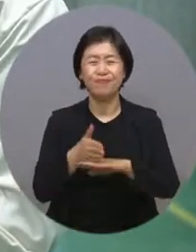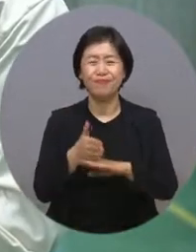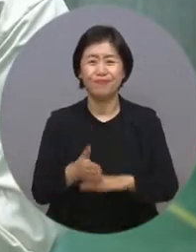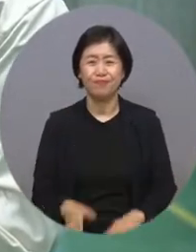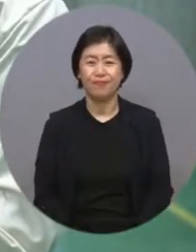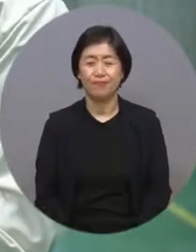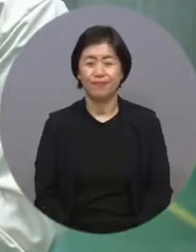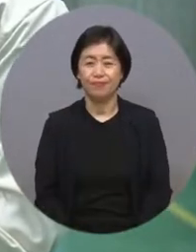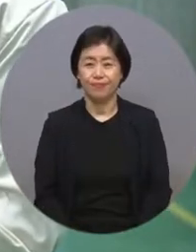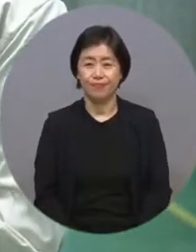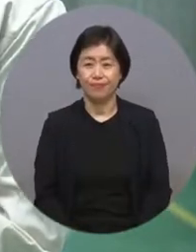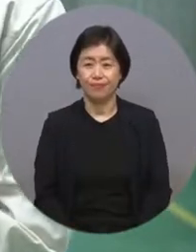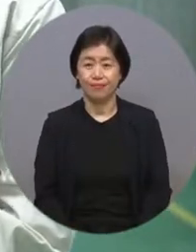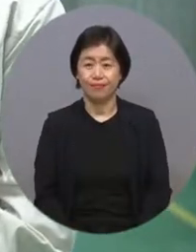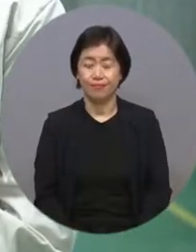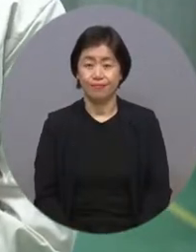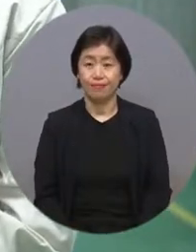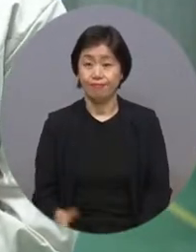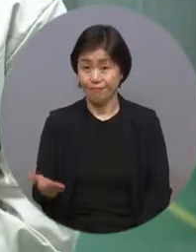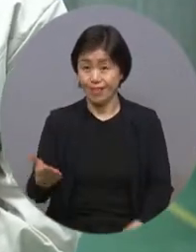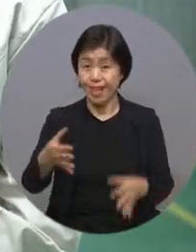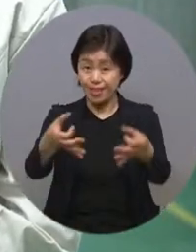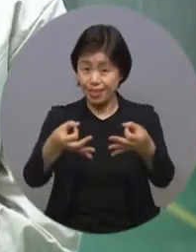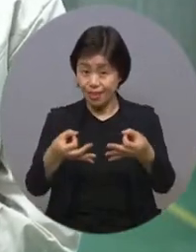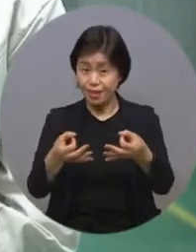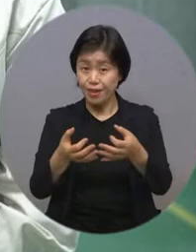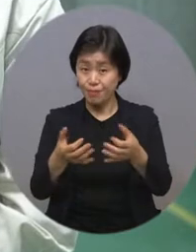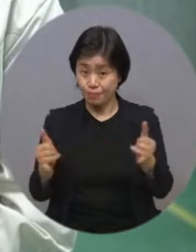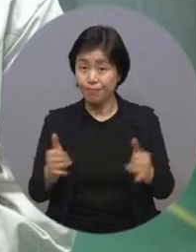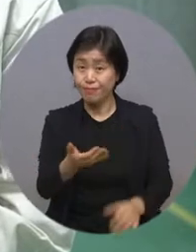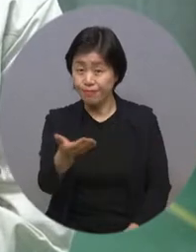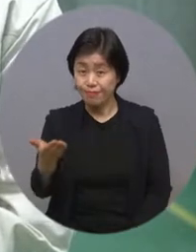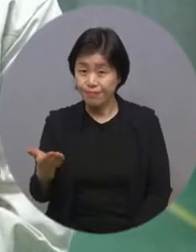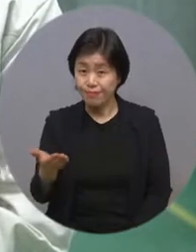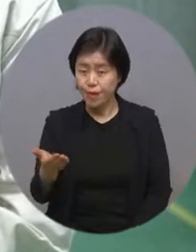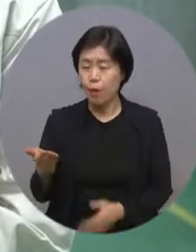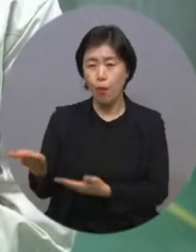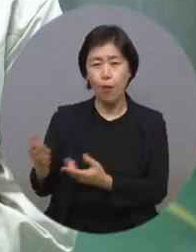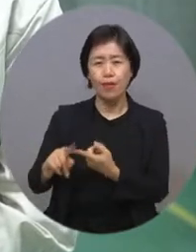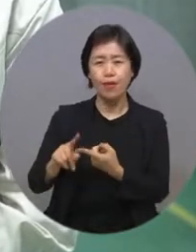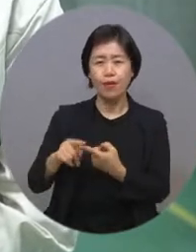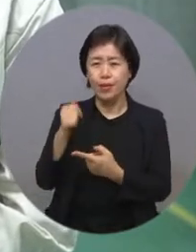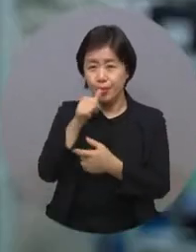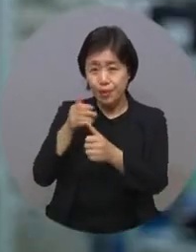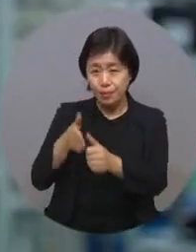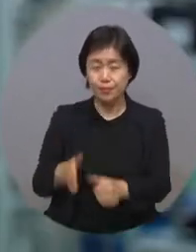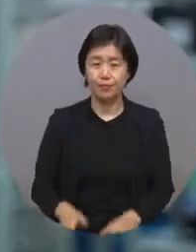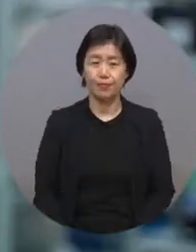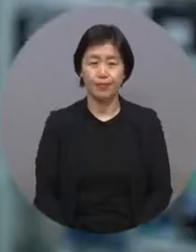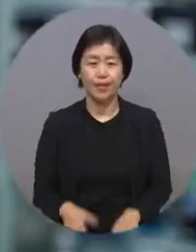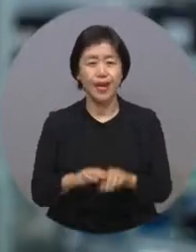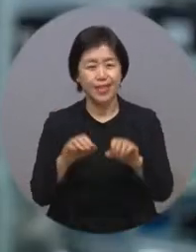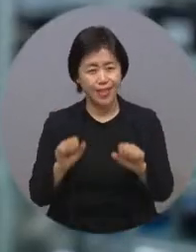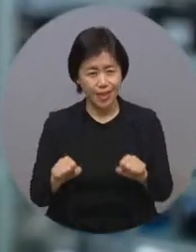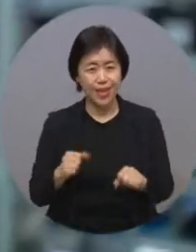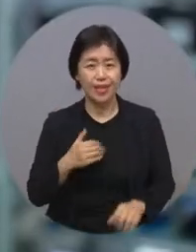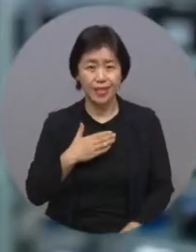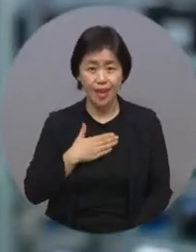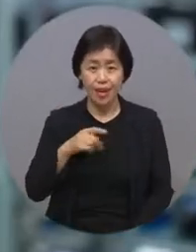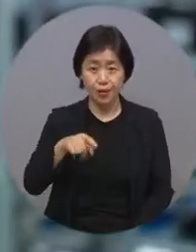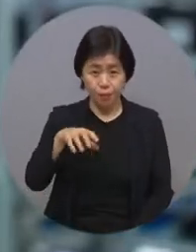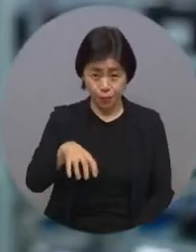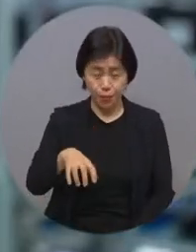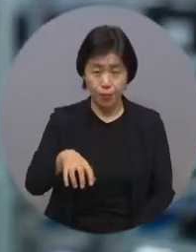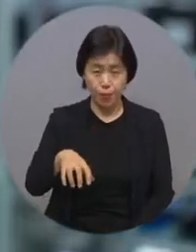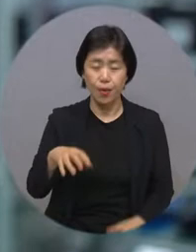네. 아, 감사합니다. 네, 지금 그러면 이제 시청자분들께 간단하게 자기소개 좀 한번 부탁드릴게요. 안녕하세요. 저는